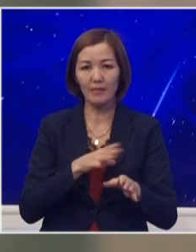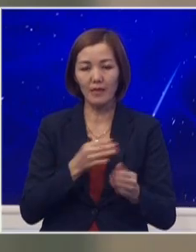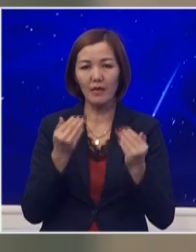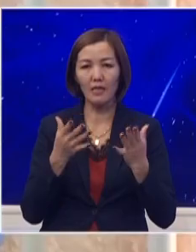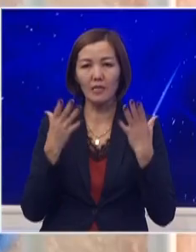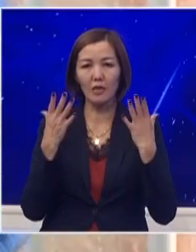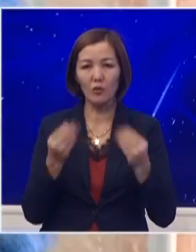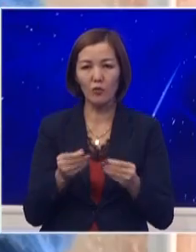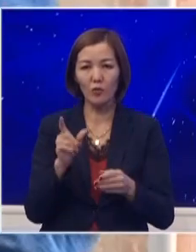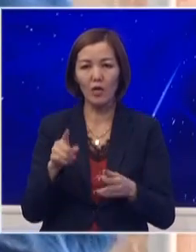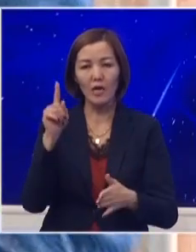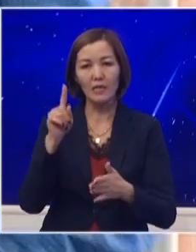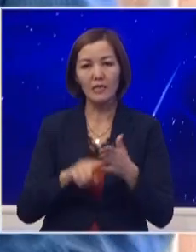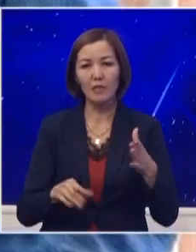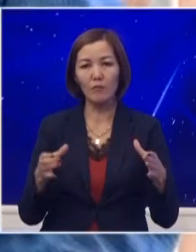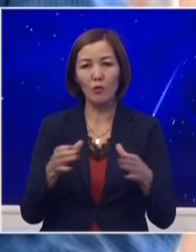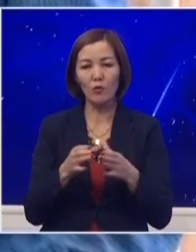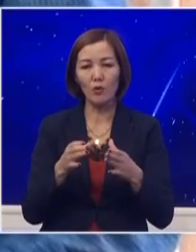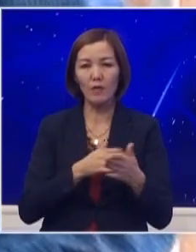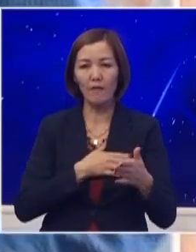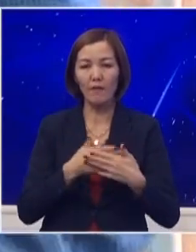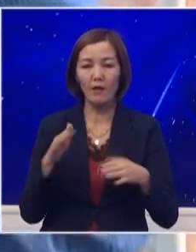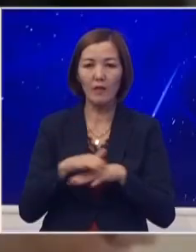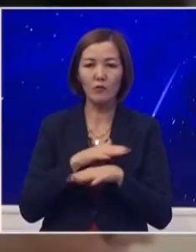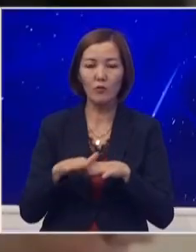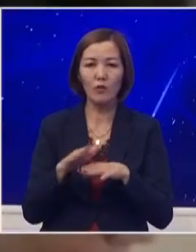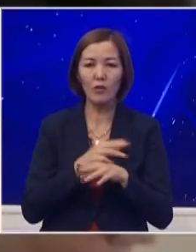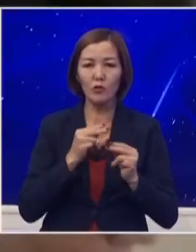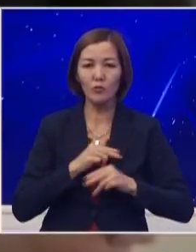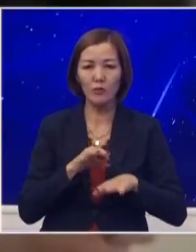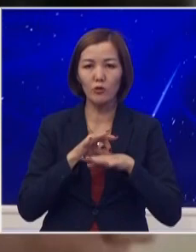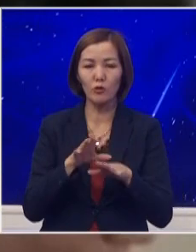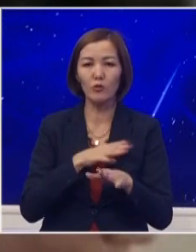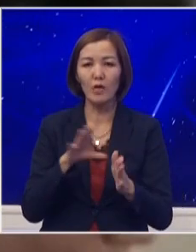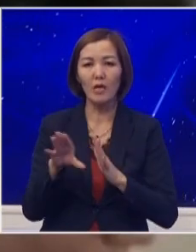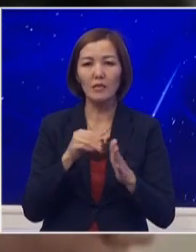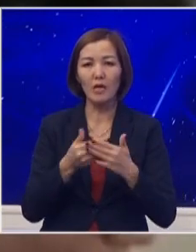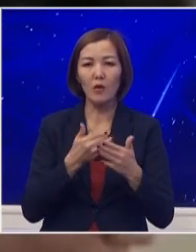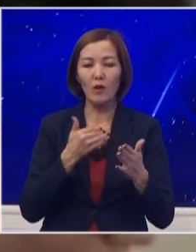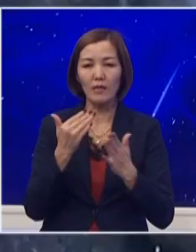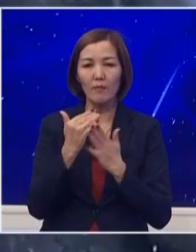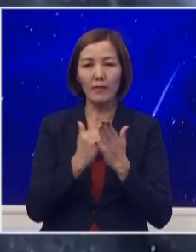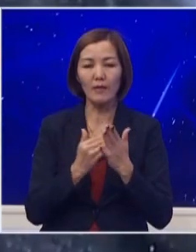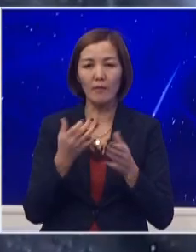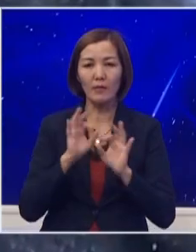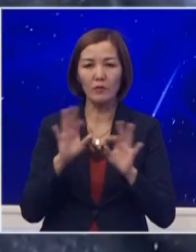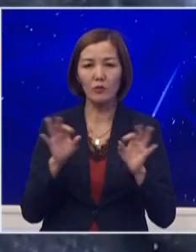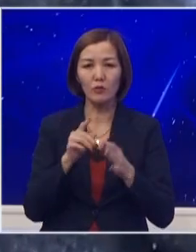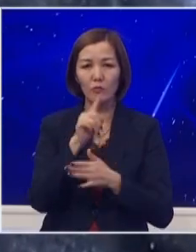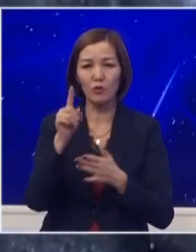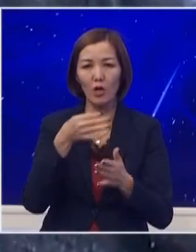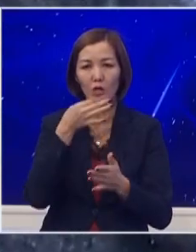мұнда кандидаттың сенімді өкілдері мен волонтерлар қызу жұмысқа кіріскен. Тұрғындарға сайлауалды тұғырнамасын түсіндіріп, сұрақтарына жауап